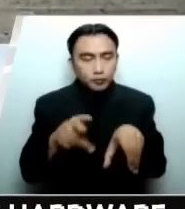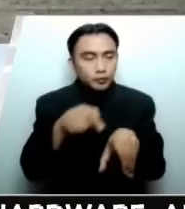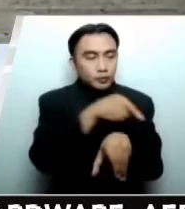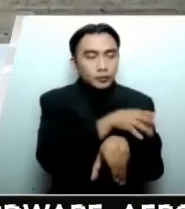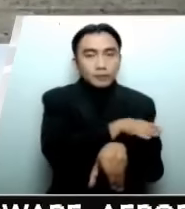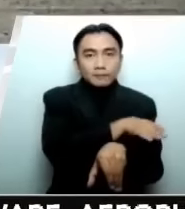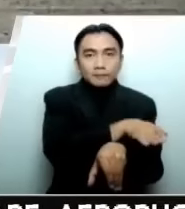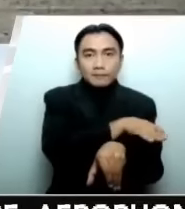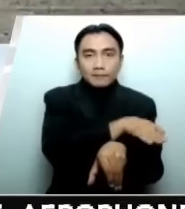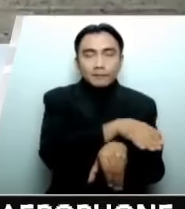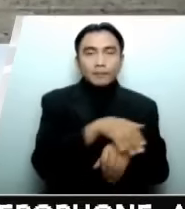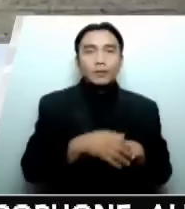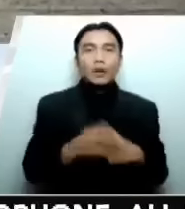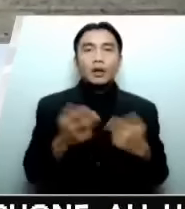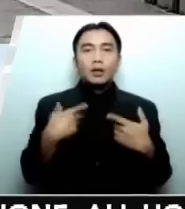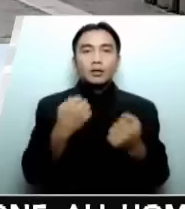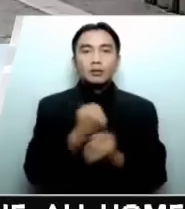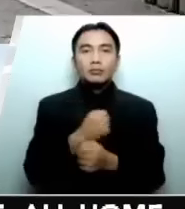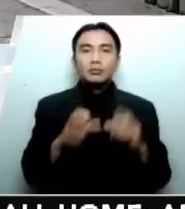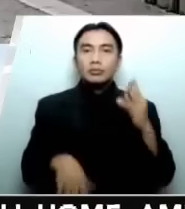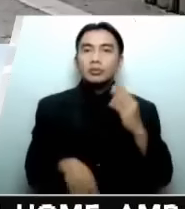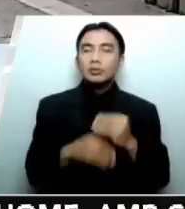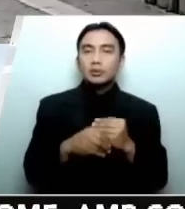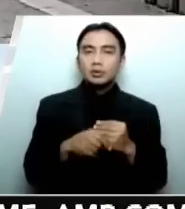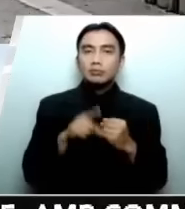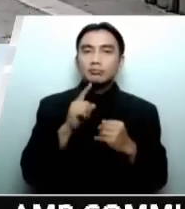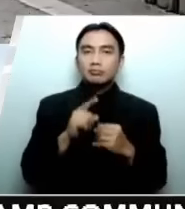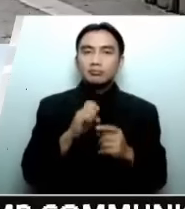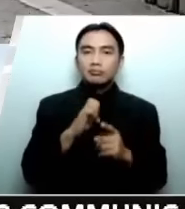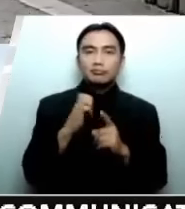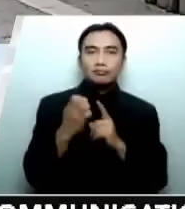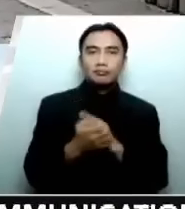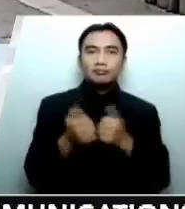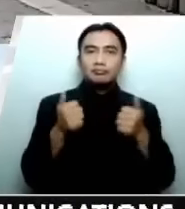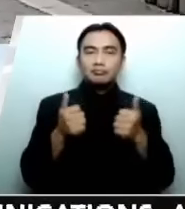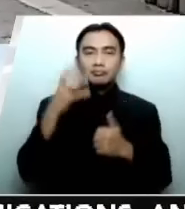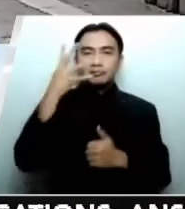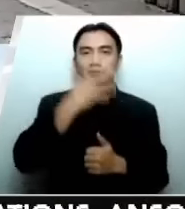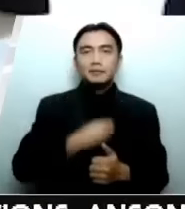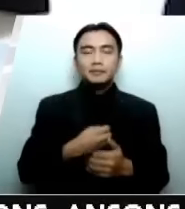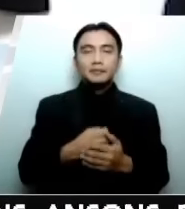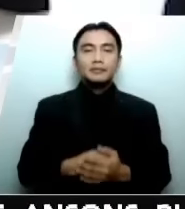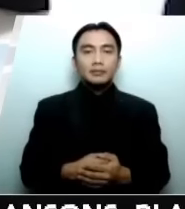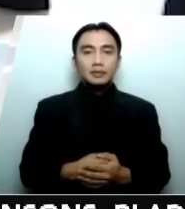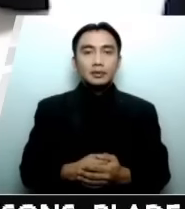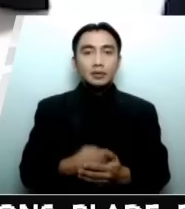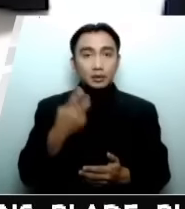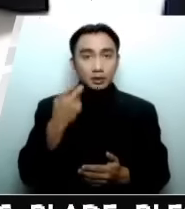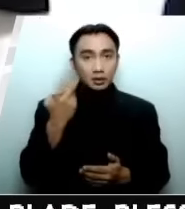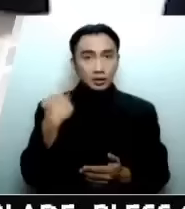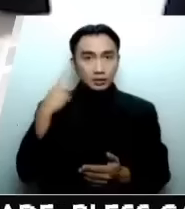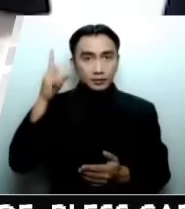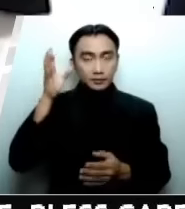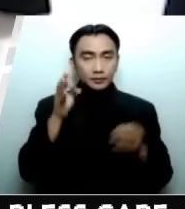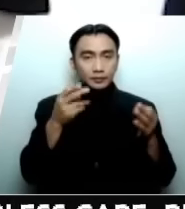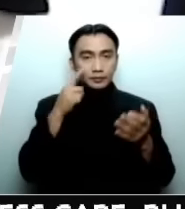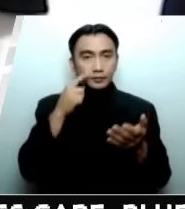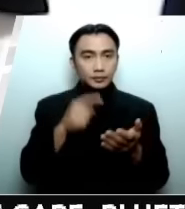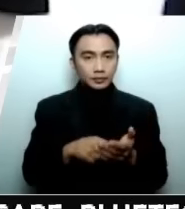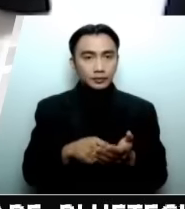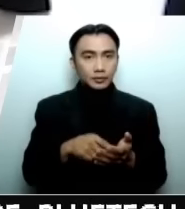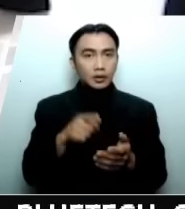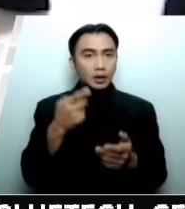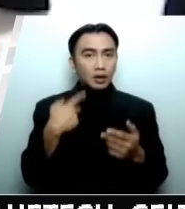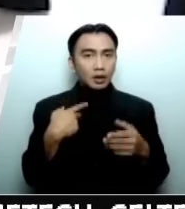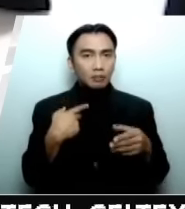sa kaligtasan ay makatutulong din daw ito sa itsura ng mga kalsada. Kung mapapansin natin yung all jersey barriers